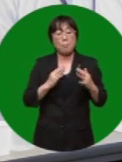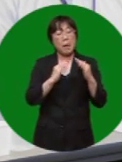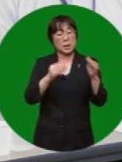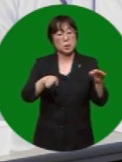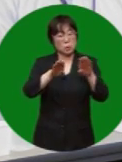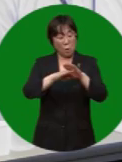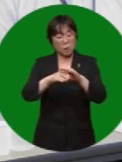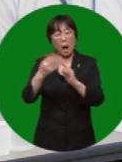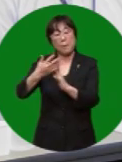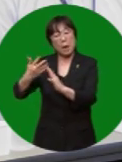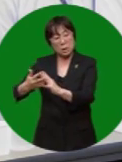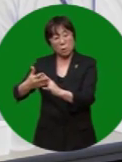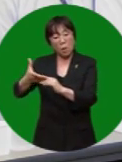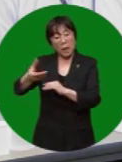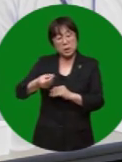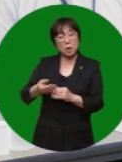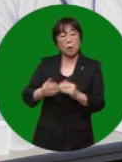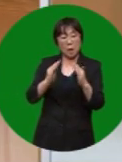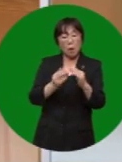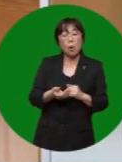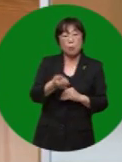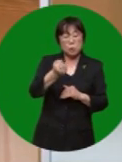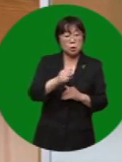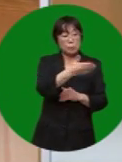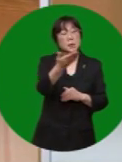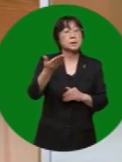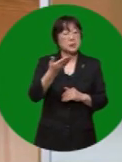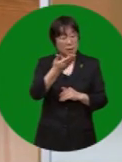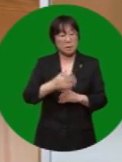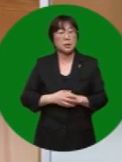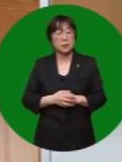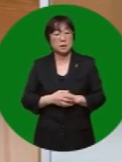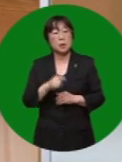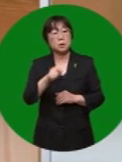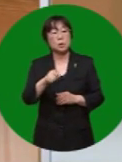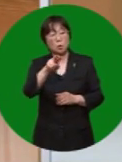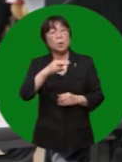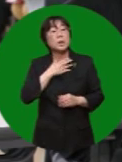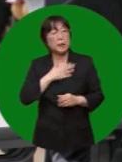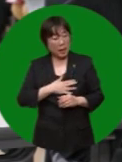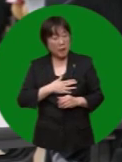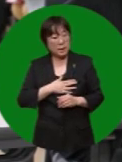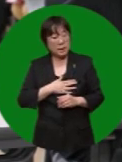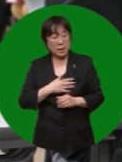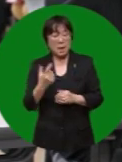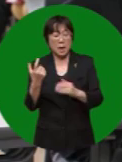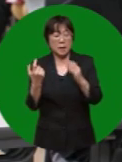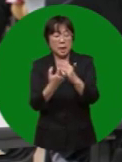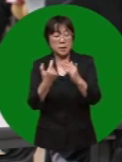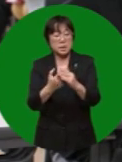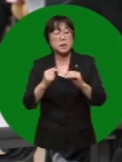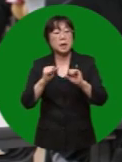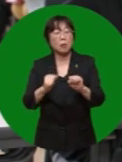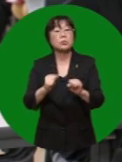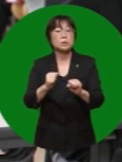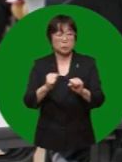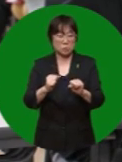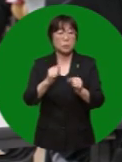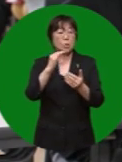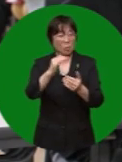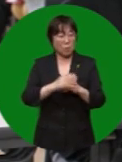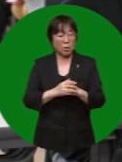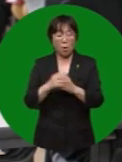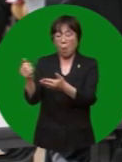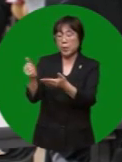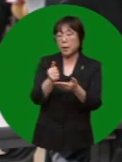アパートだとか貸し屋を持っている皆さん方にそうしたところの理解を、つまり耐震化をしているということがどん